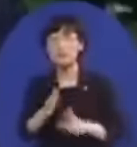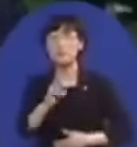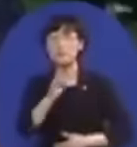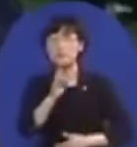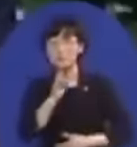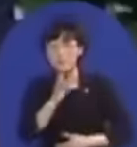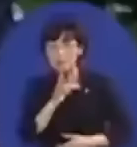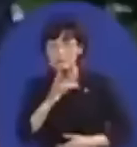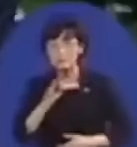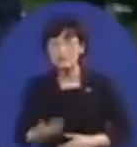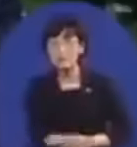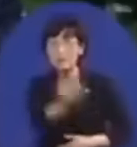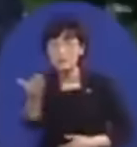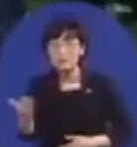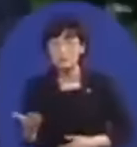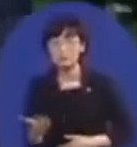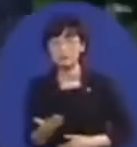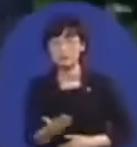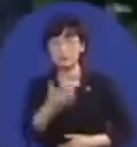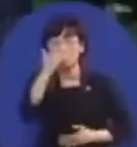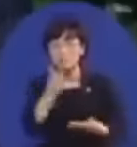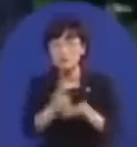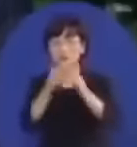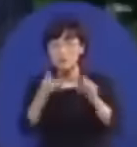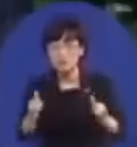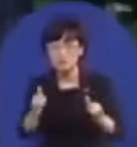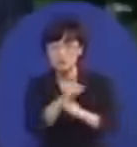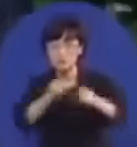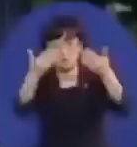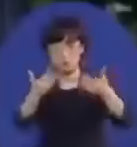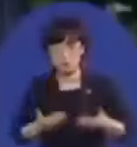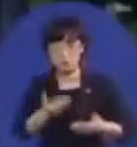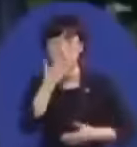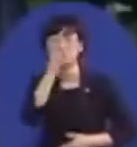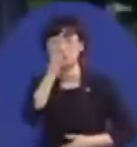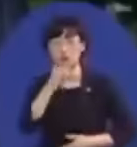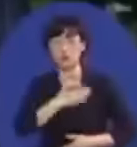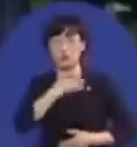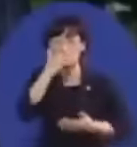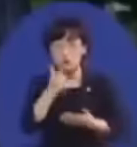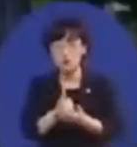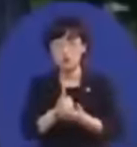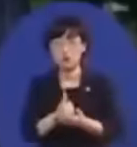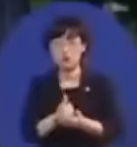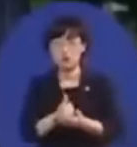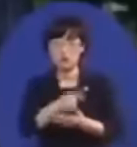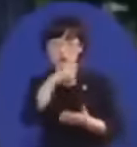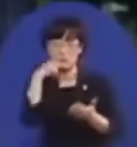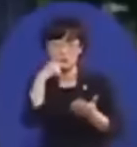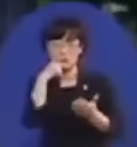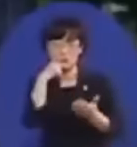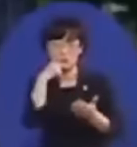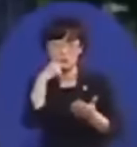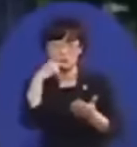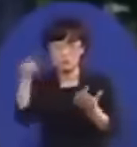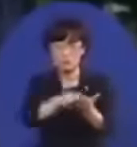예수님만이 여러분의 죄의 빚을 청산하는 것입니다. 내 죄의 빚을